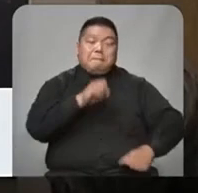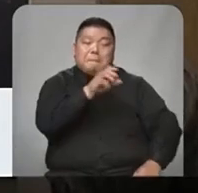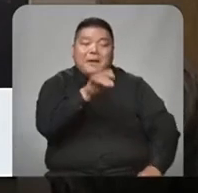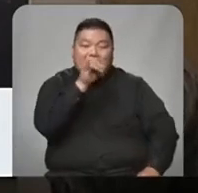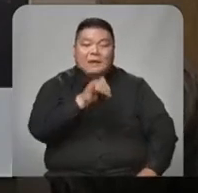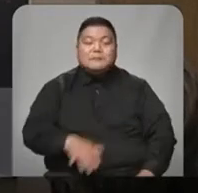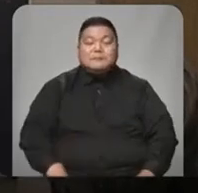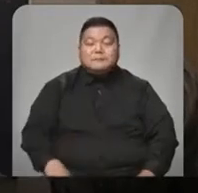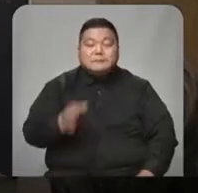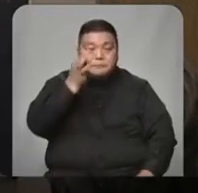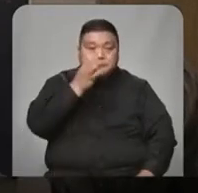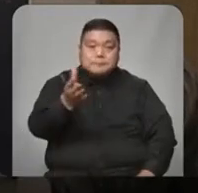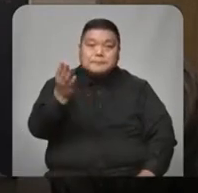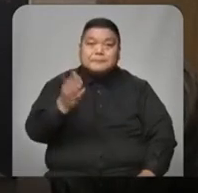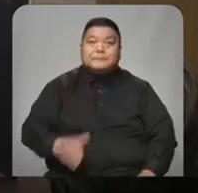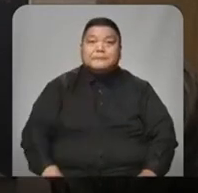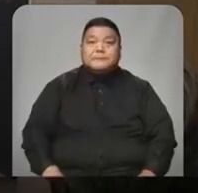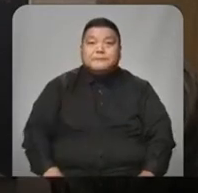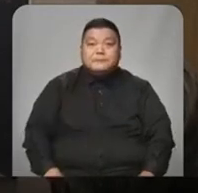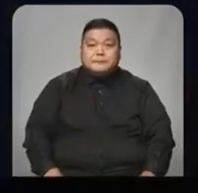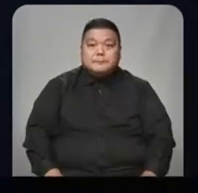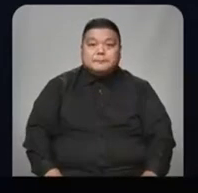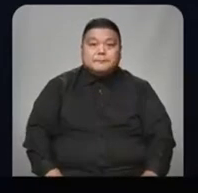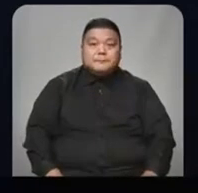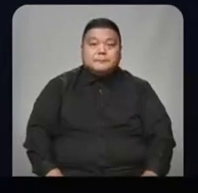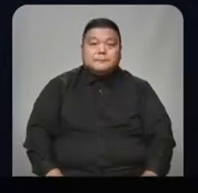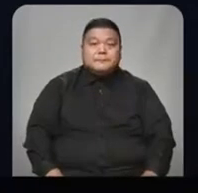나왔습니다. 김영준 기자입니다.